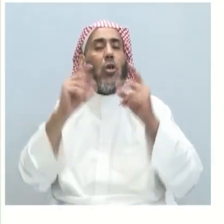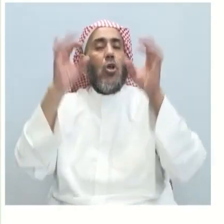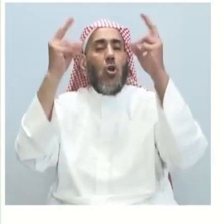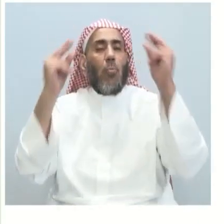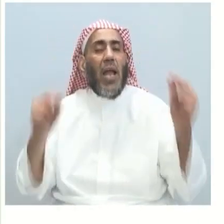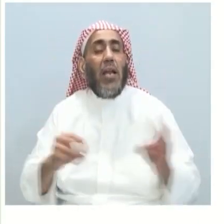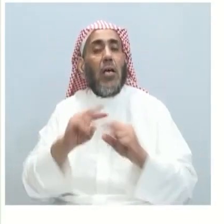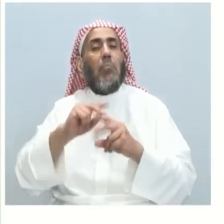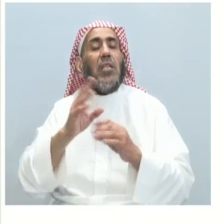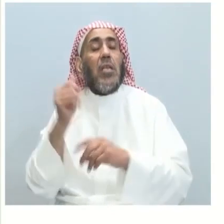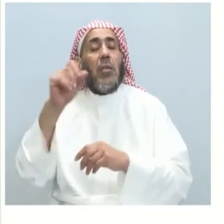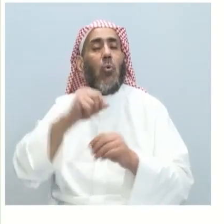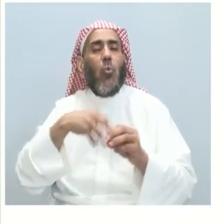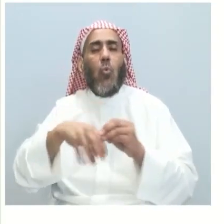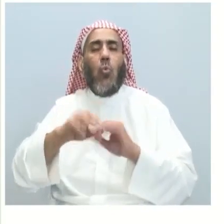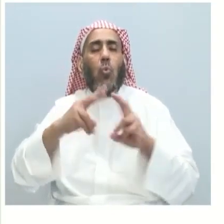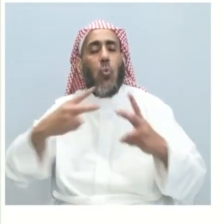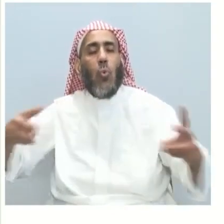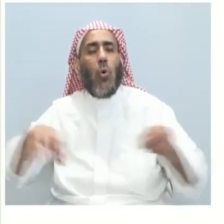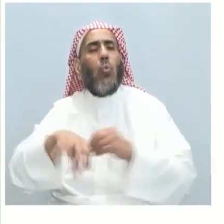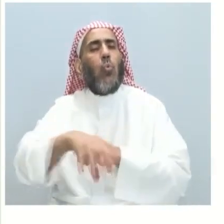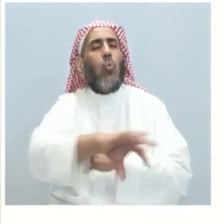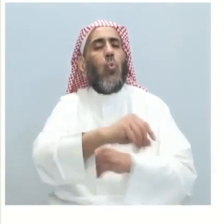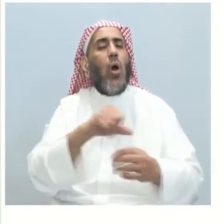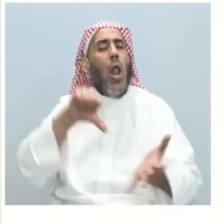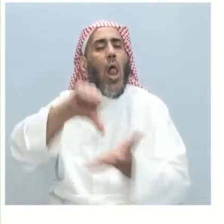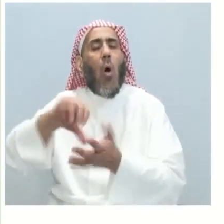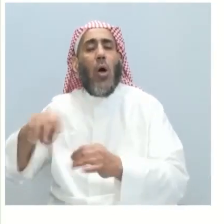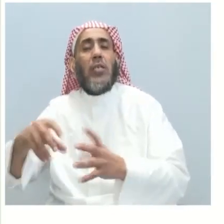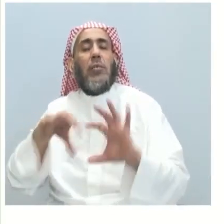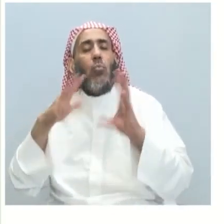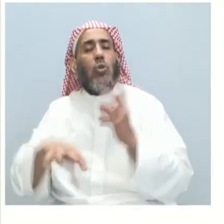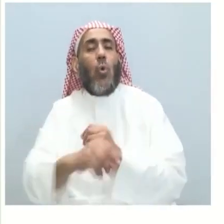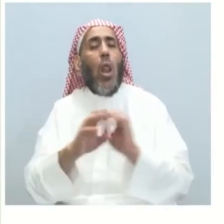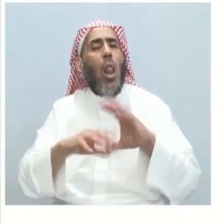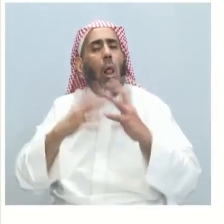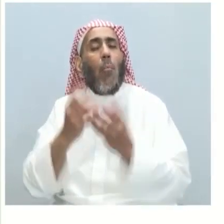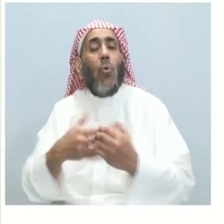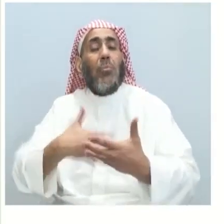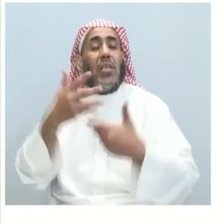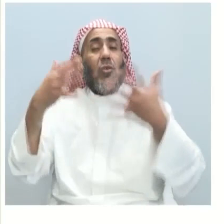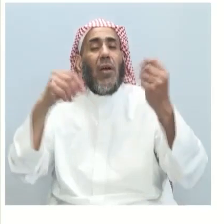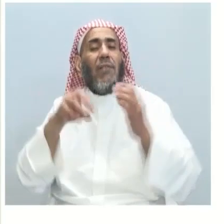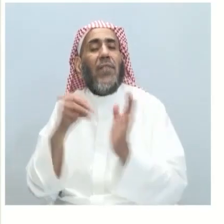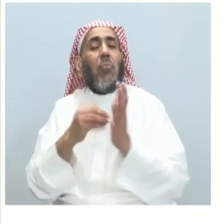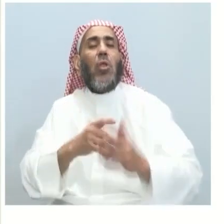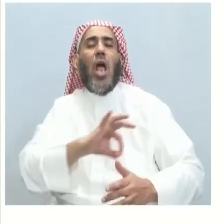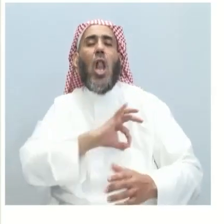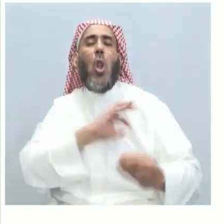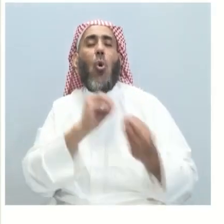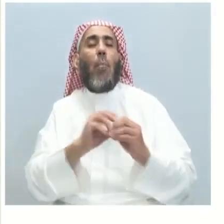اب هنا تنوعت وتوزعت على اغلب الع اغلب الدول في ذلك معظم نتاج شعراء هذه المدرسه في موضوعي الحب